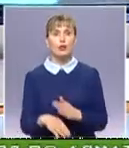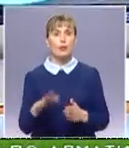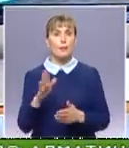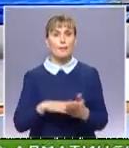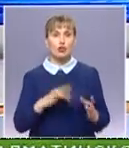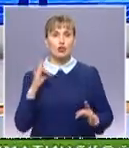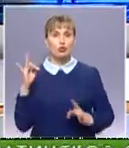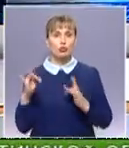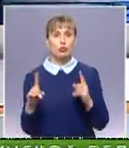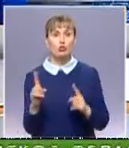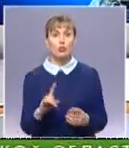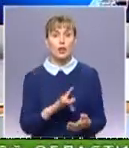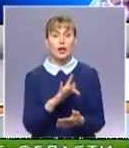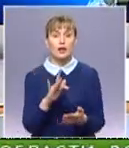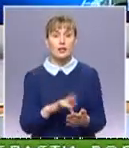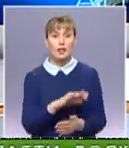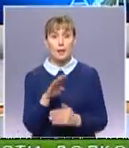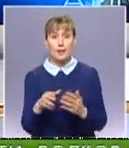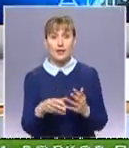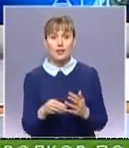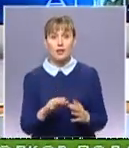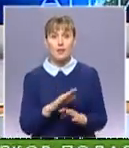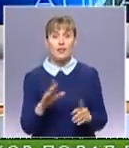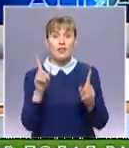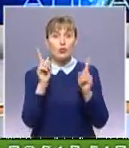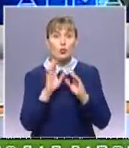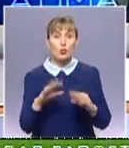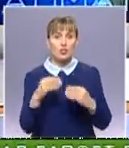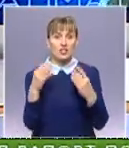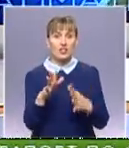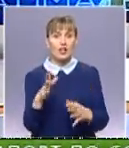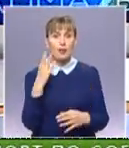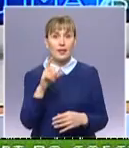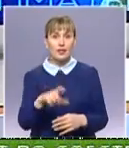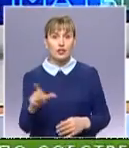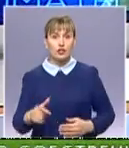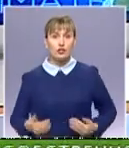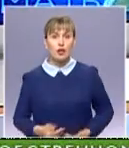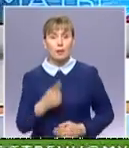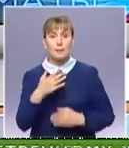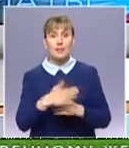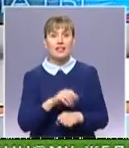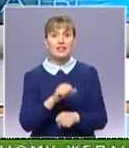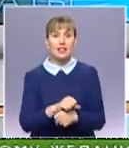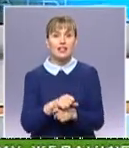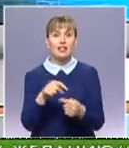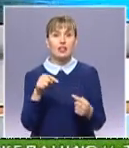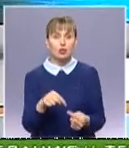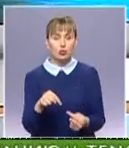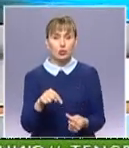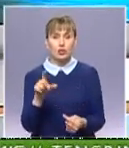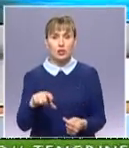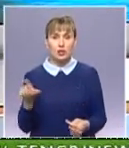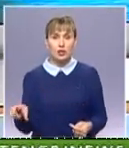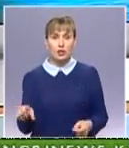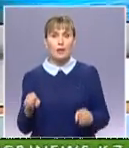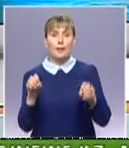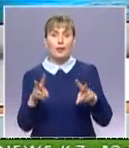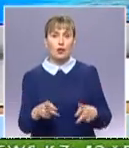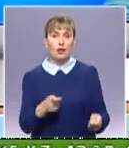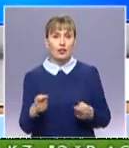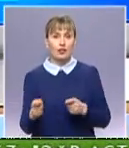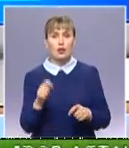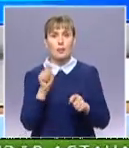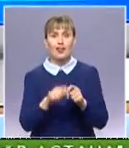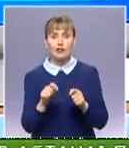Метро бесшумное. Чтобы городская подземка не доставляла неудобств алматинцам, проживающим близ станции, сотрудники метрополитена проверили